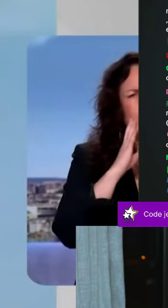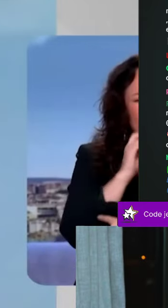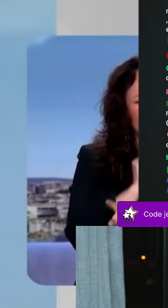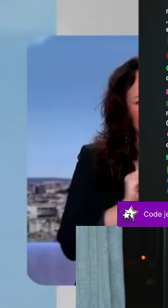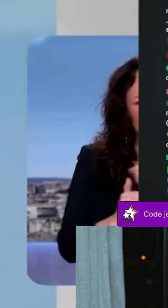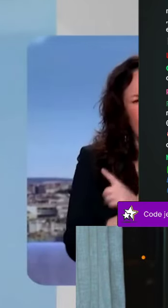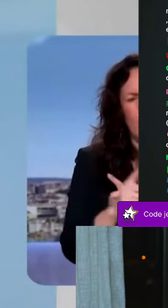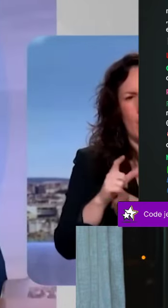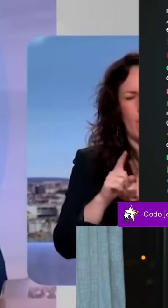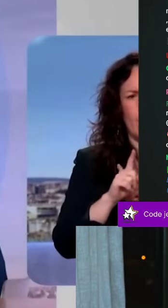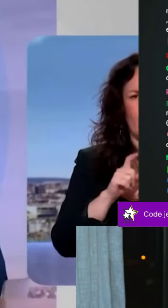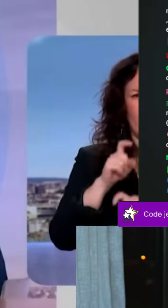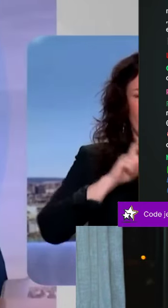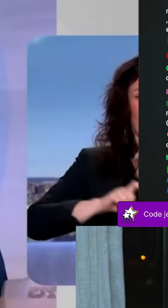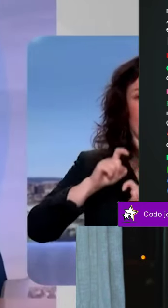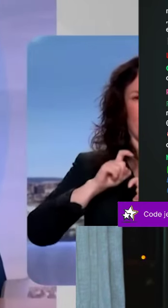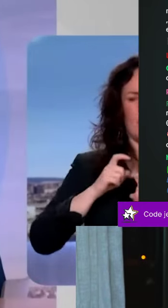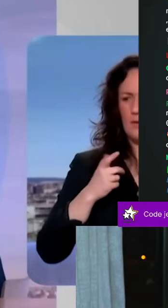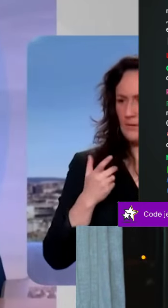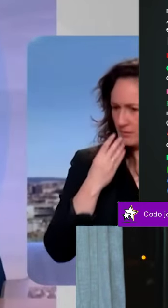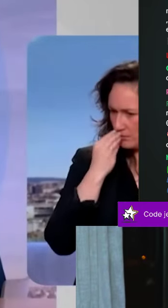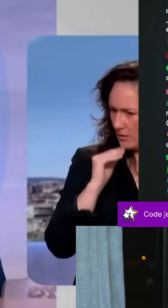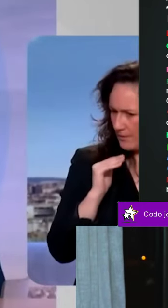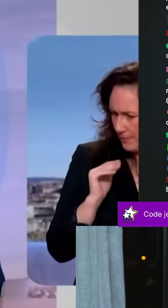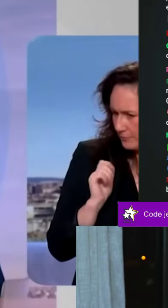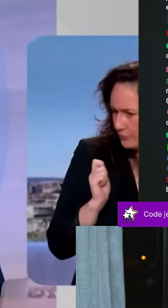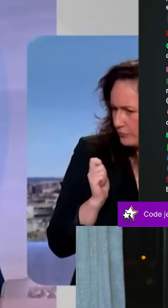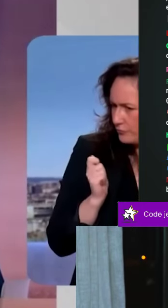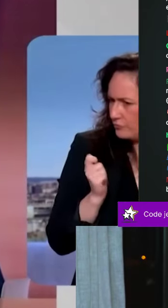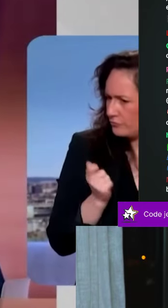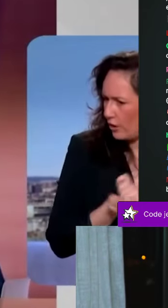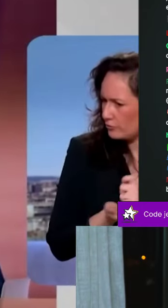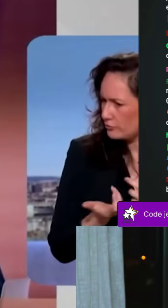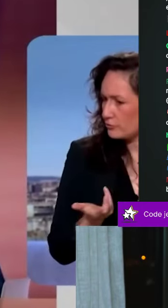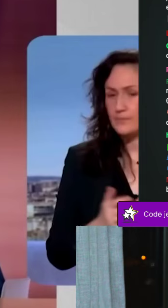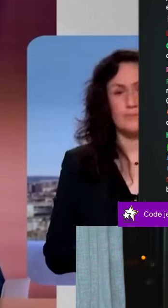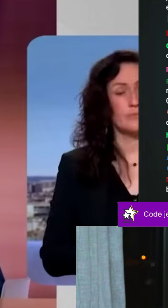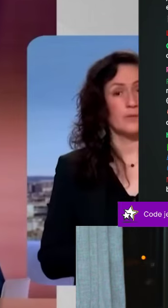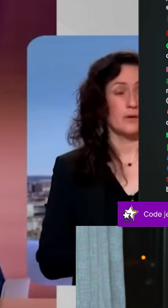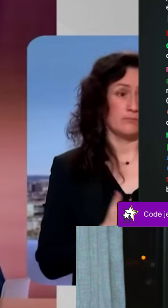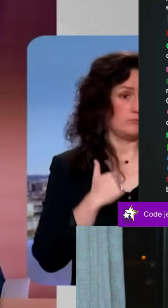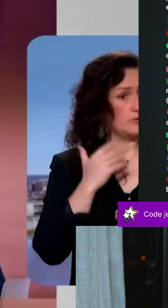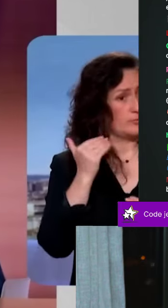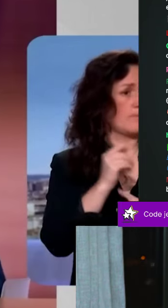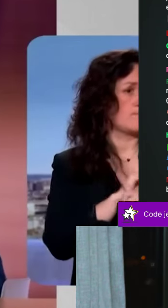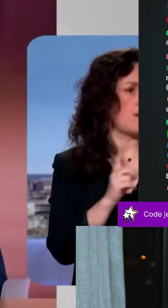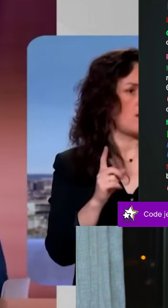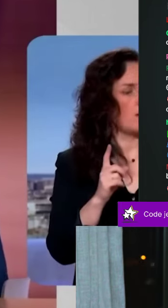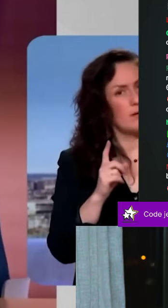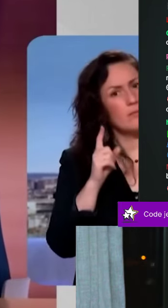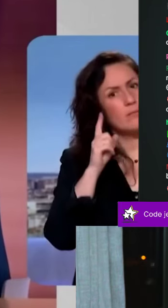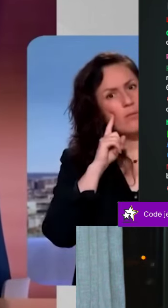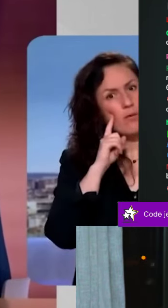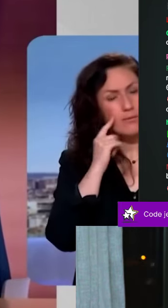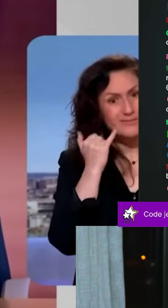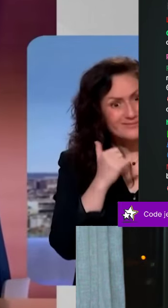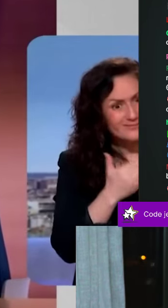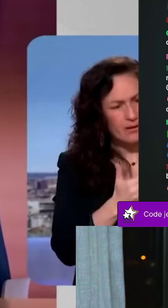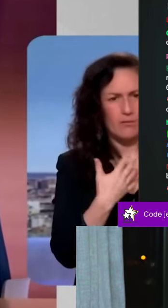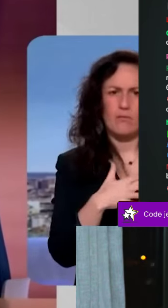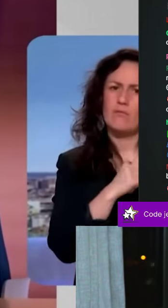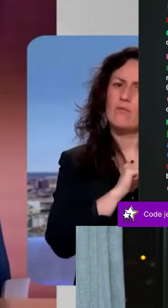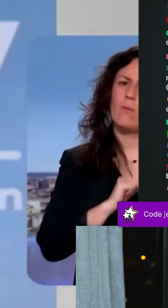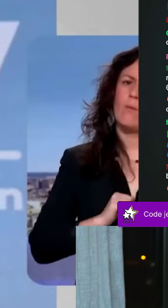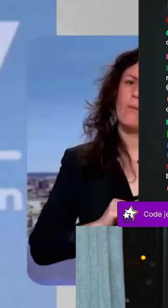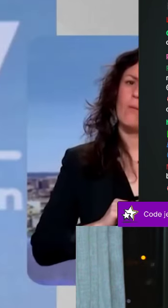ça bouge laabogation de la réforme des retraite honnêtement c'est déjà du passé pour les communistes comme pour les socialistes bah j'espère pas parce que ça serait très grave la vérité c'est